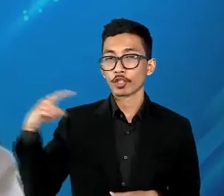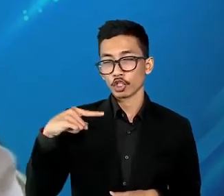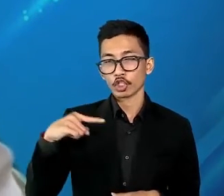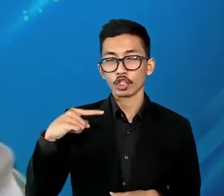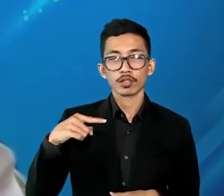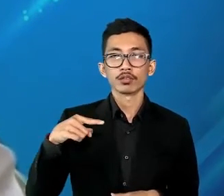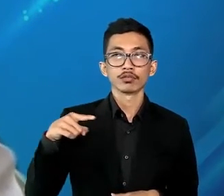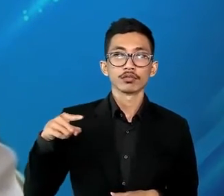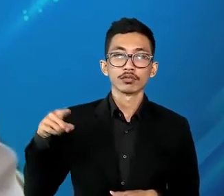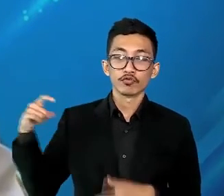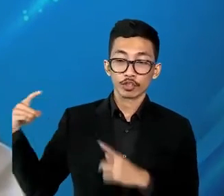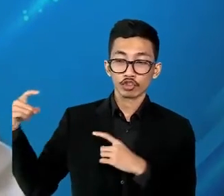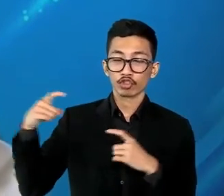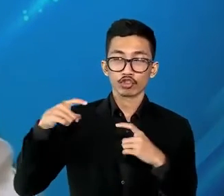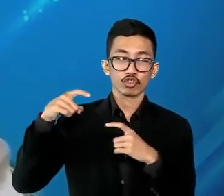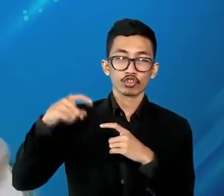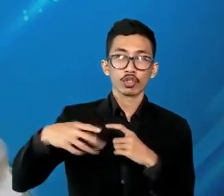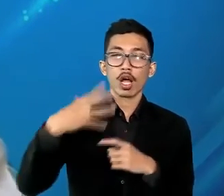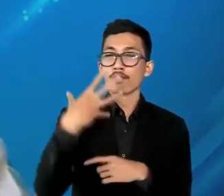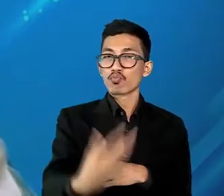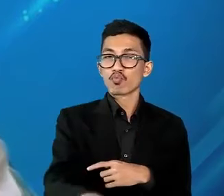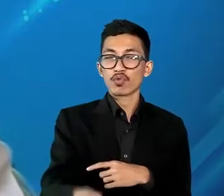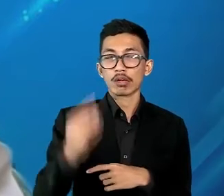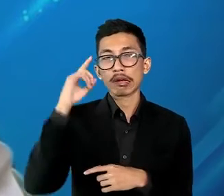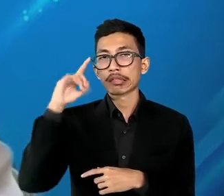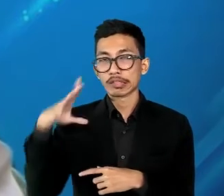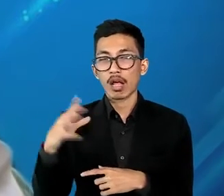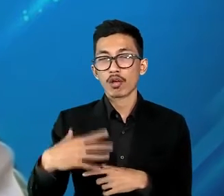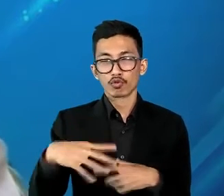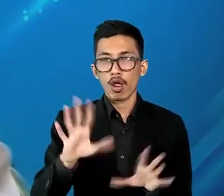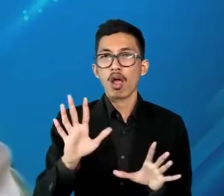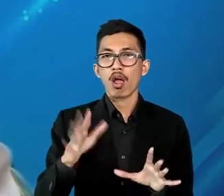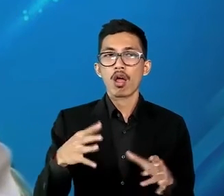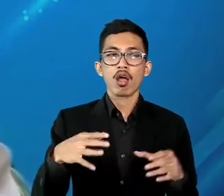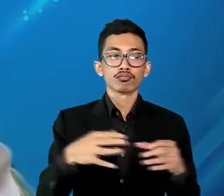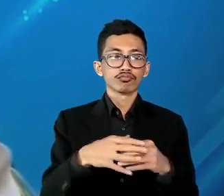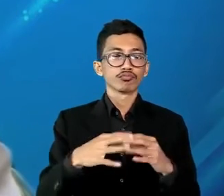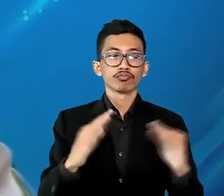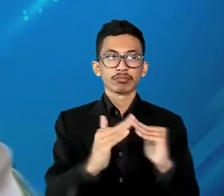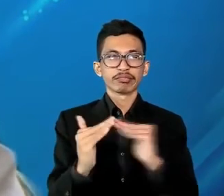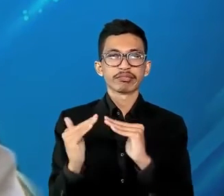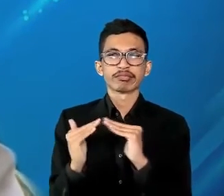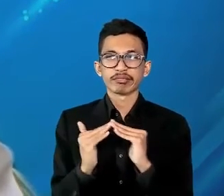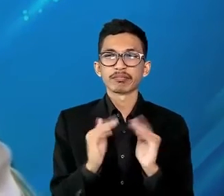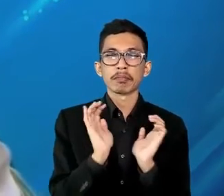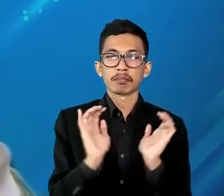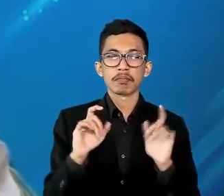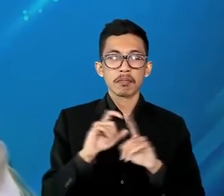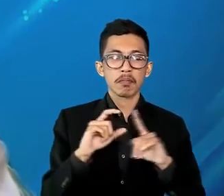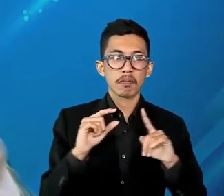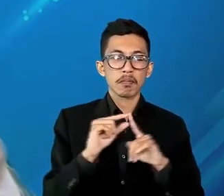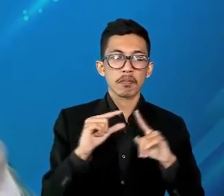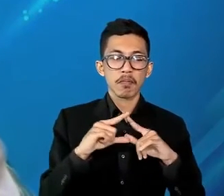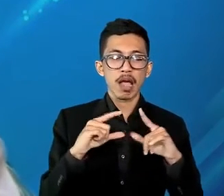ke daerah-daerah kampung, desa seperti itu, yang mana daerahnya padat. Nah, kepadatan